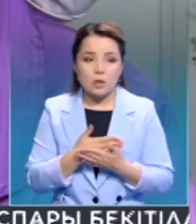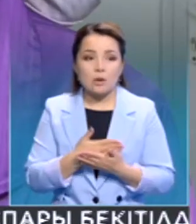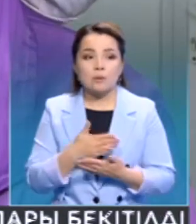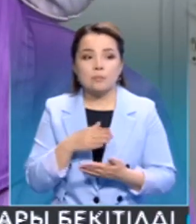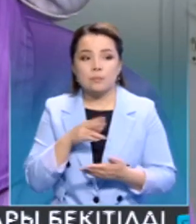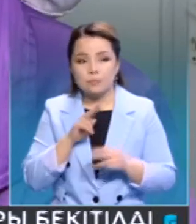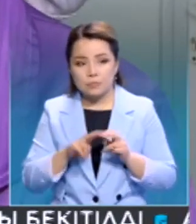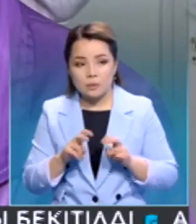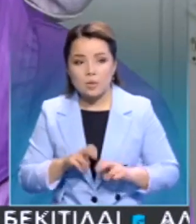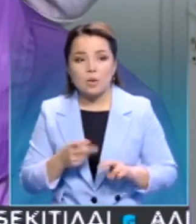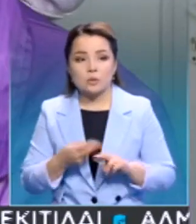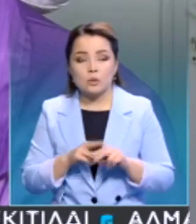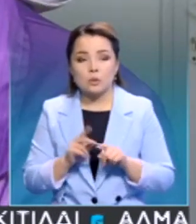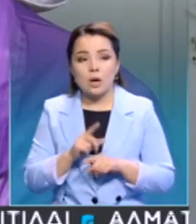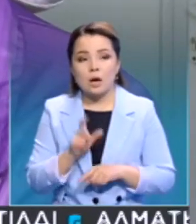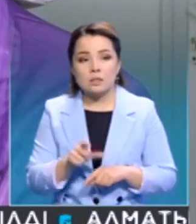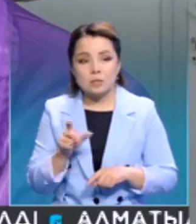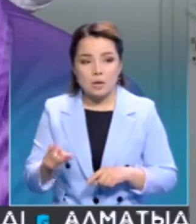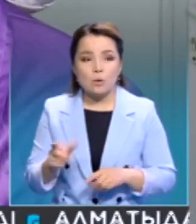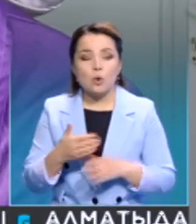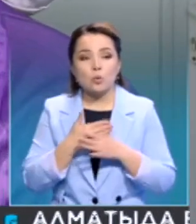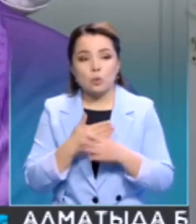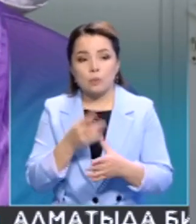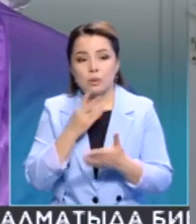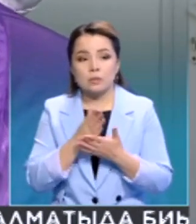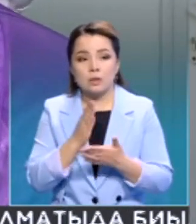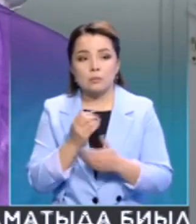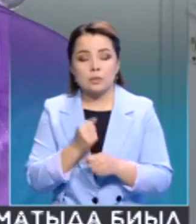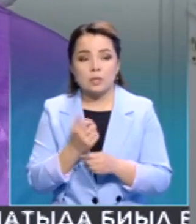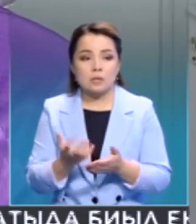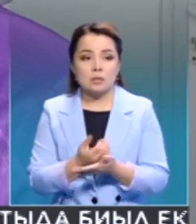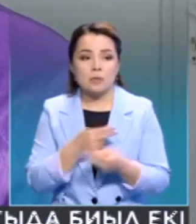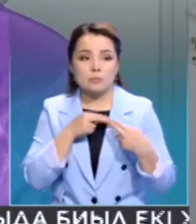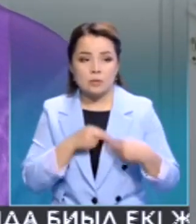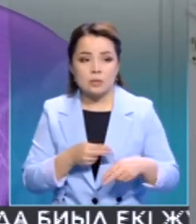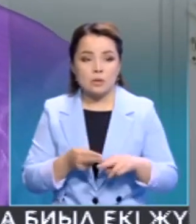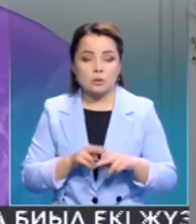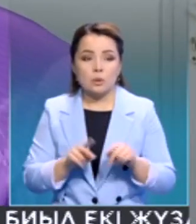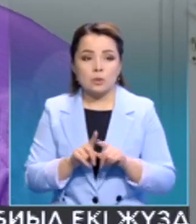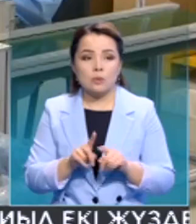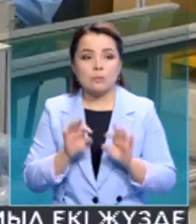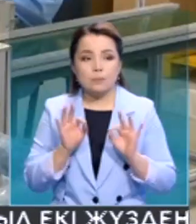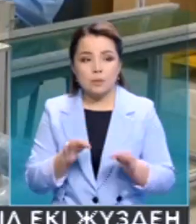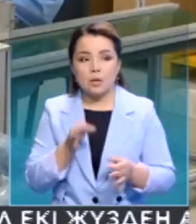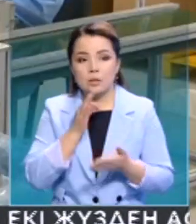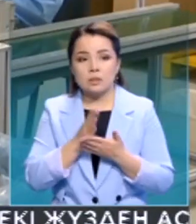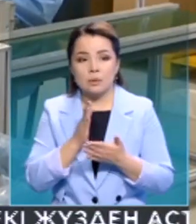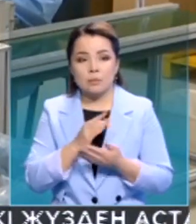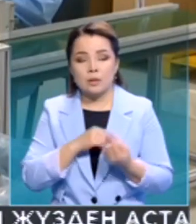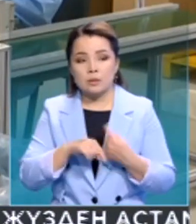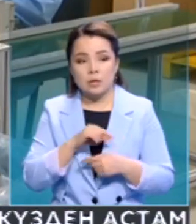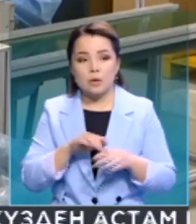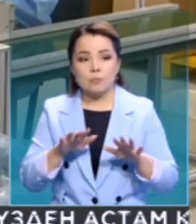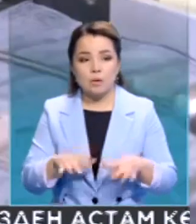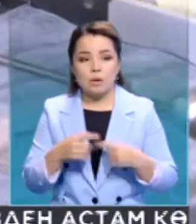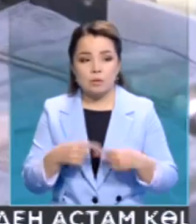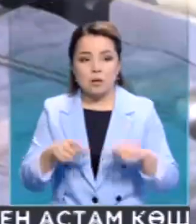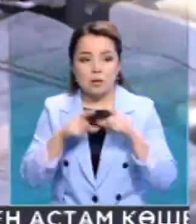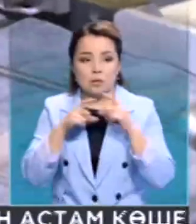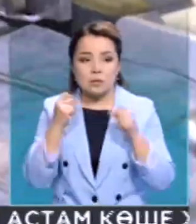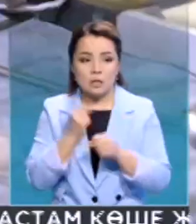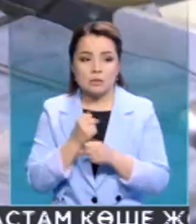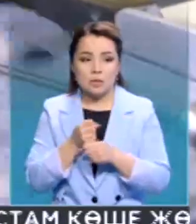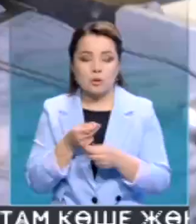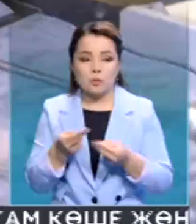алысып, адамдарға көмектесіп, сөйтіп жүріп тапқан еңбек ол өте тәтті сияқты. Кәсіпорында бетперденің түр-түрі шығарылады.